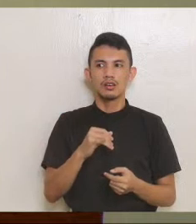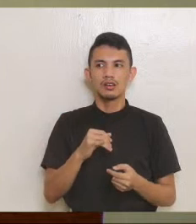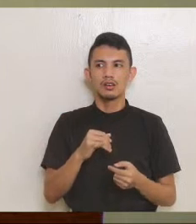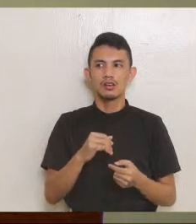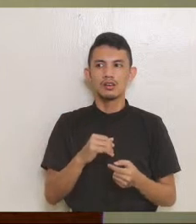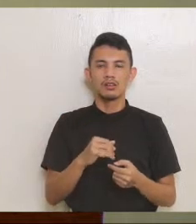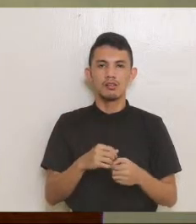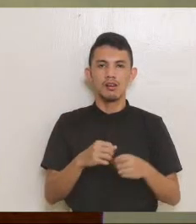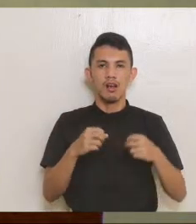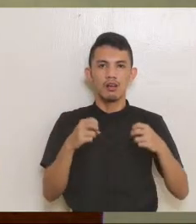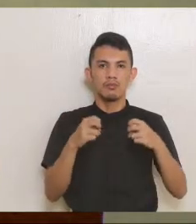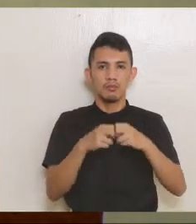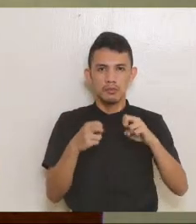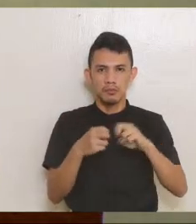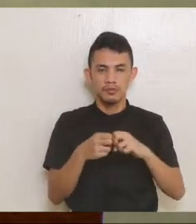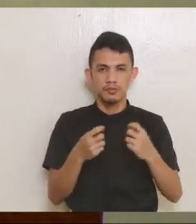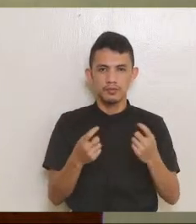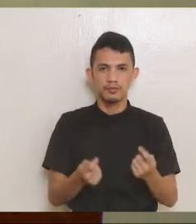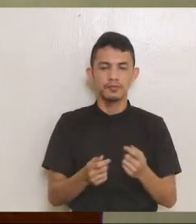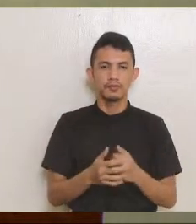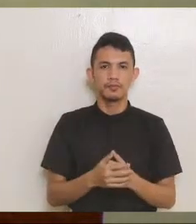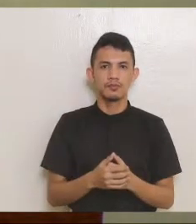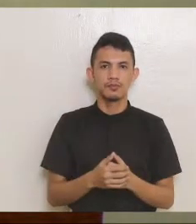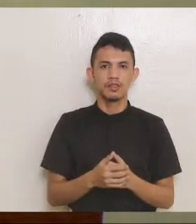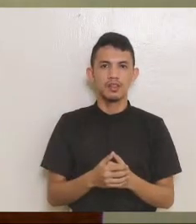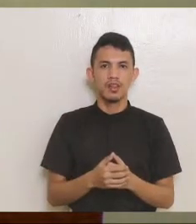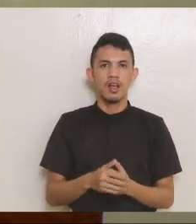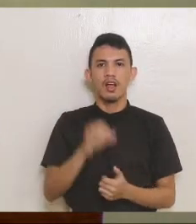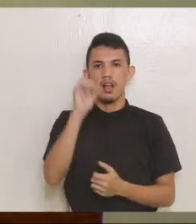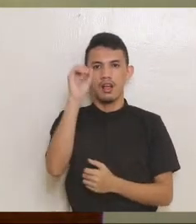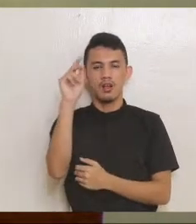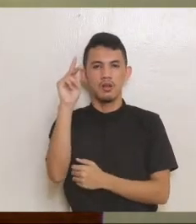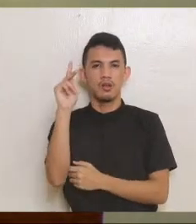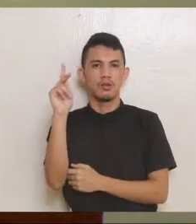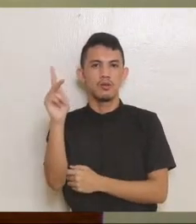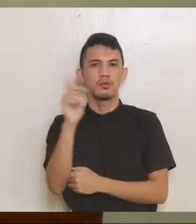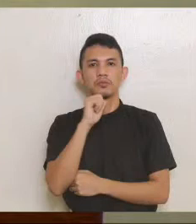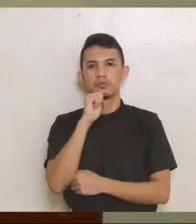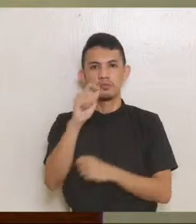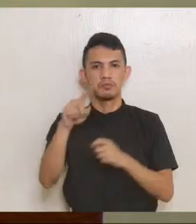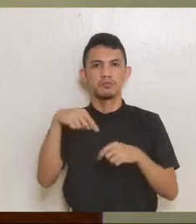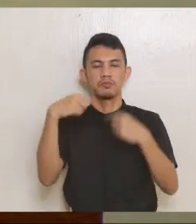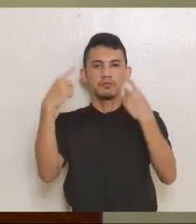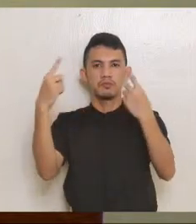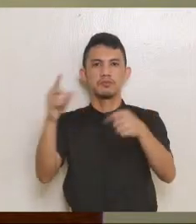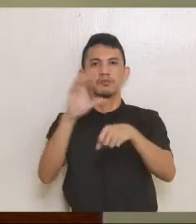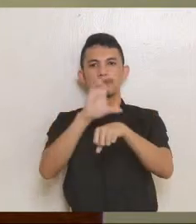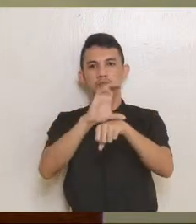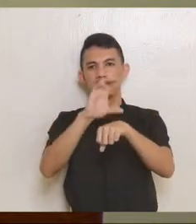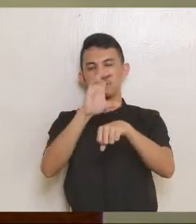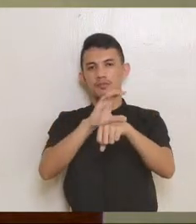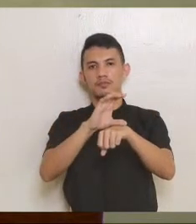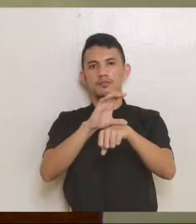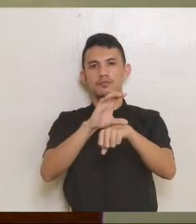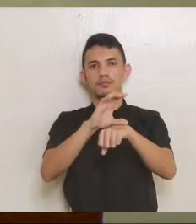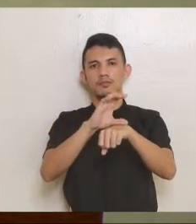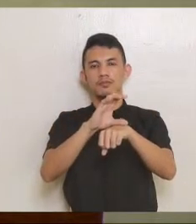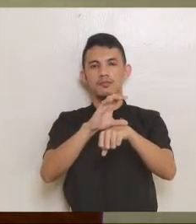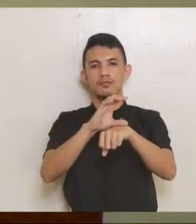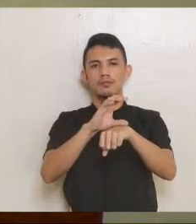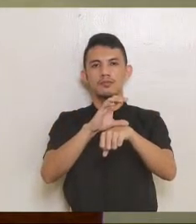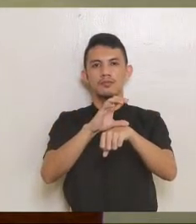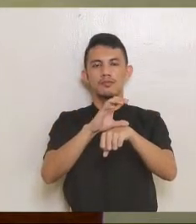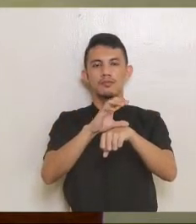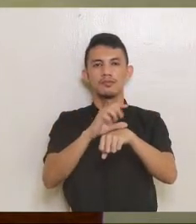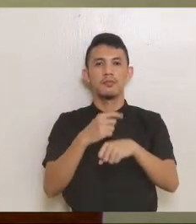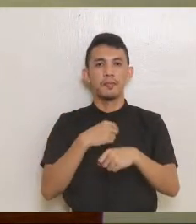ah, okay, raman di ay dili makasimba ha? Makasimba? Walay simbahay, okay raman day. Buhi man